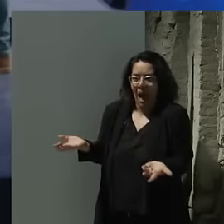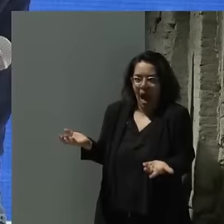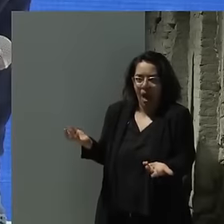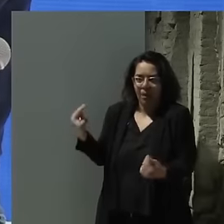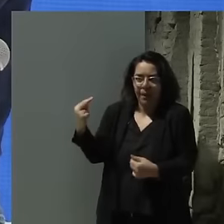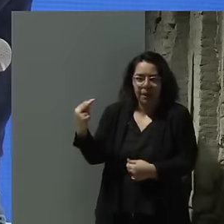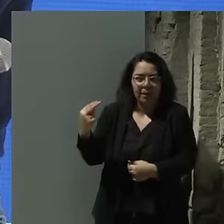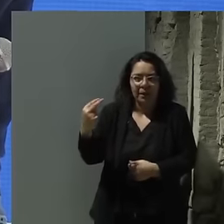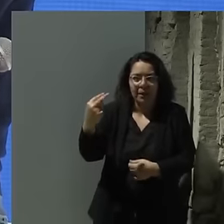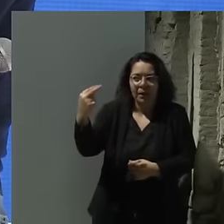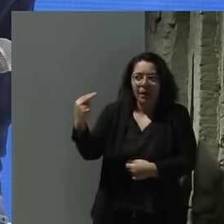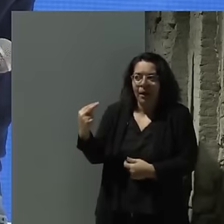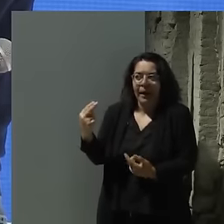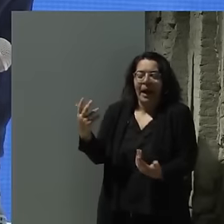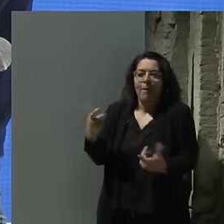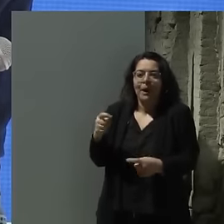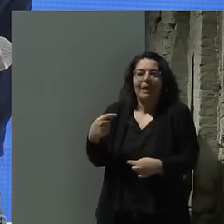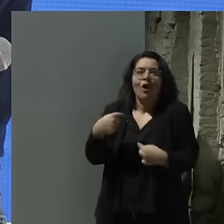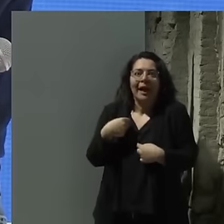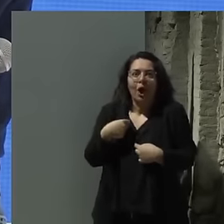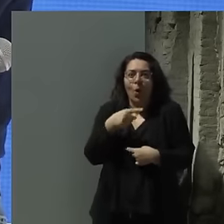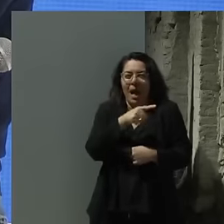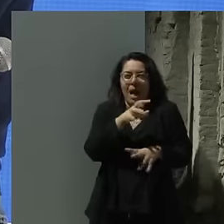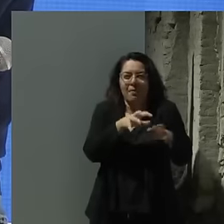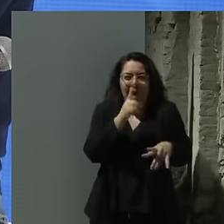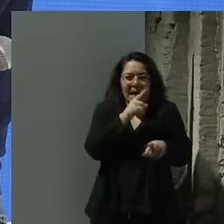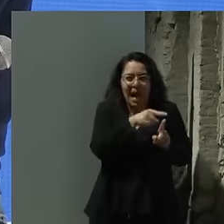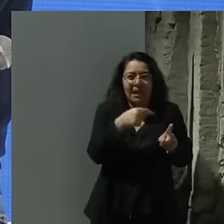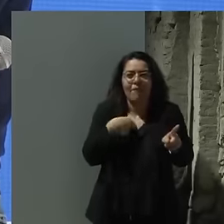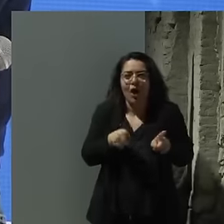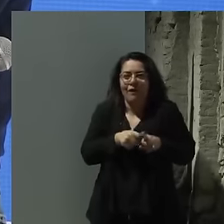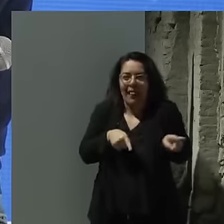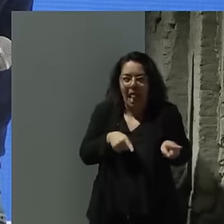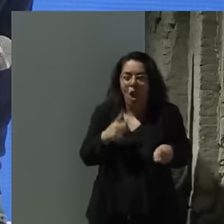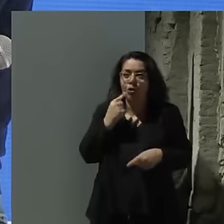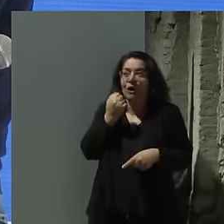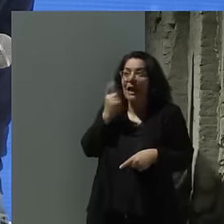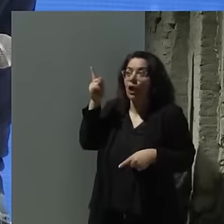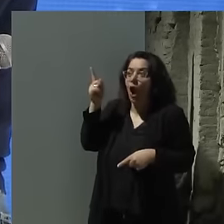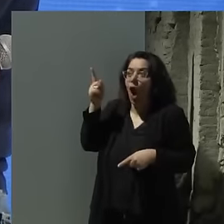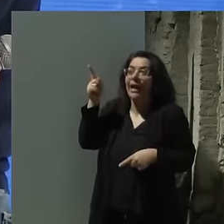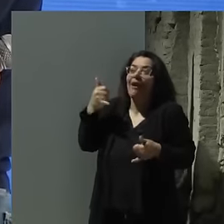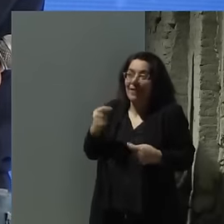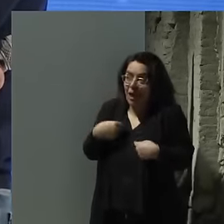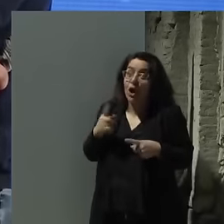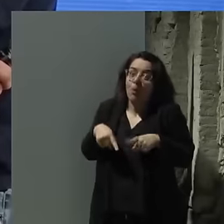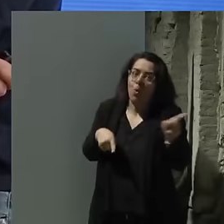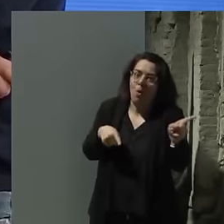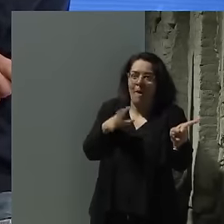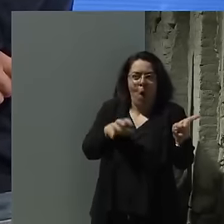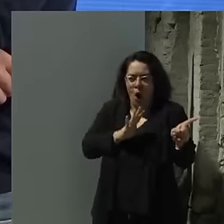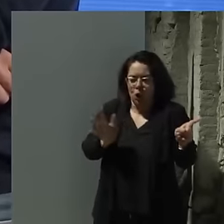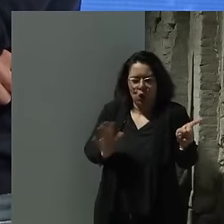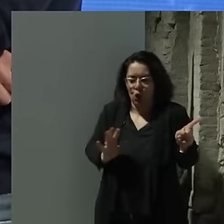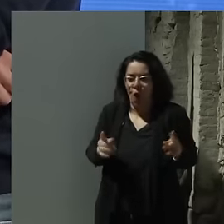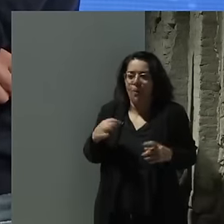qualche modo tu sei il fratello del mostro e loro sono i genitori del mostro. Quando in realtà un ragazzo di 20 anni che suona